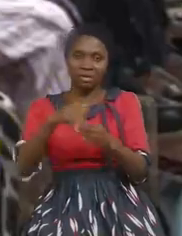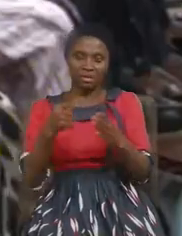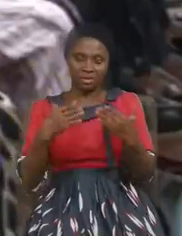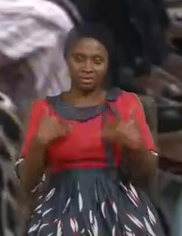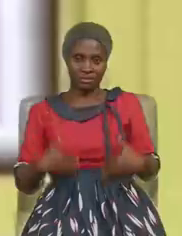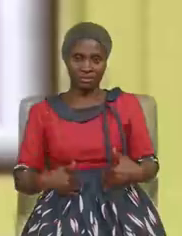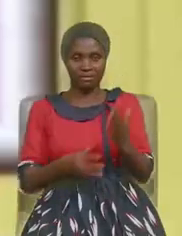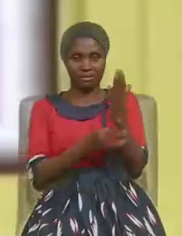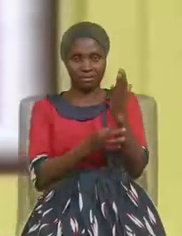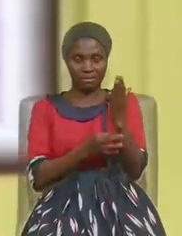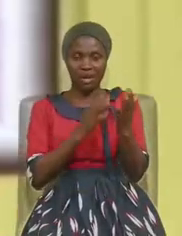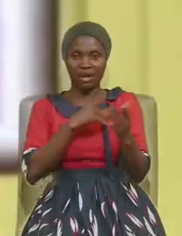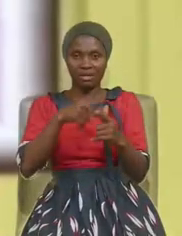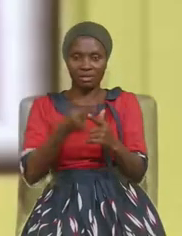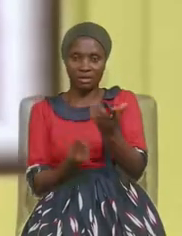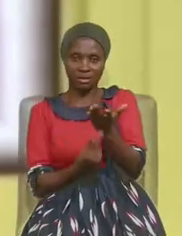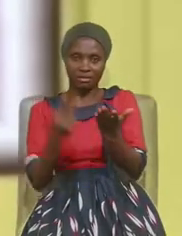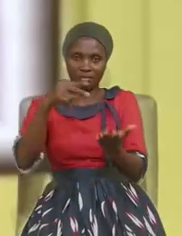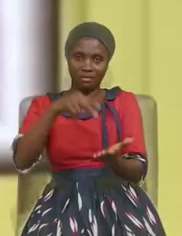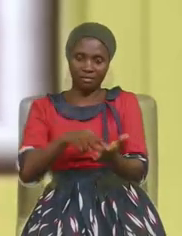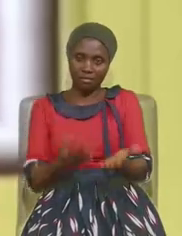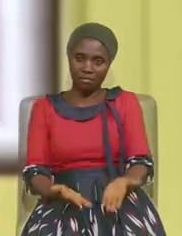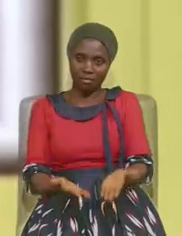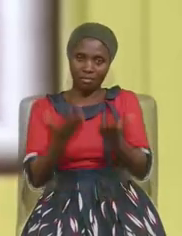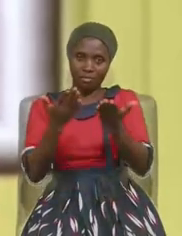Rendu à la vie, ressuscité.